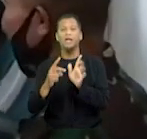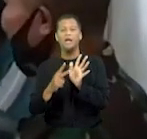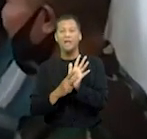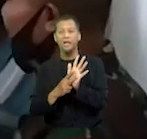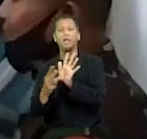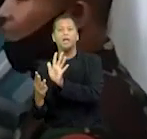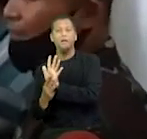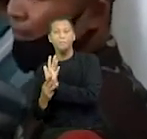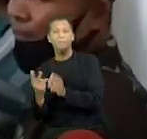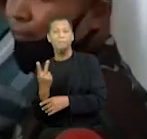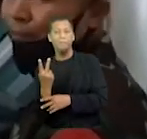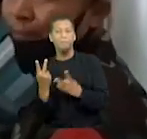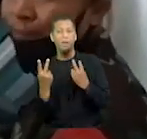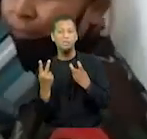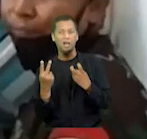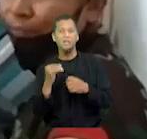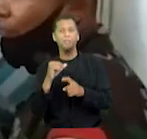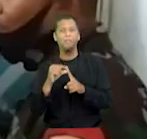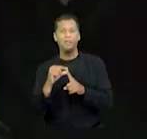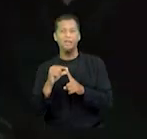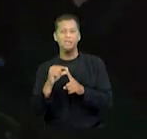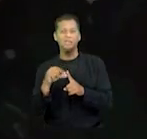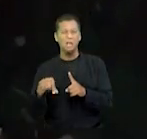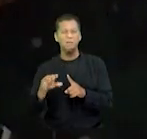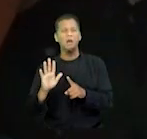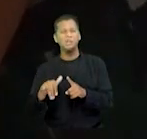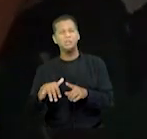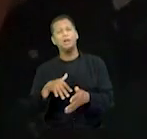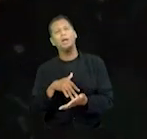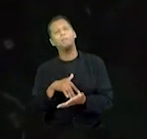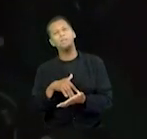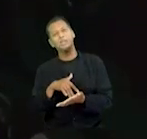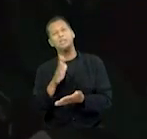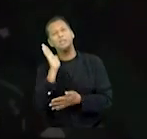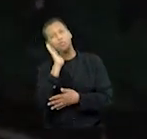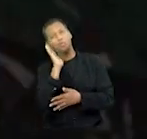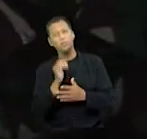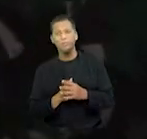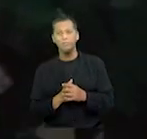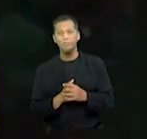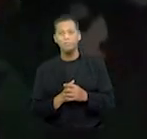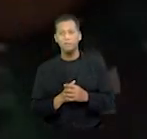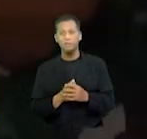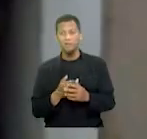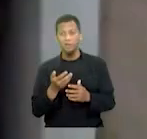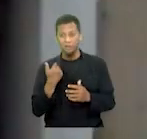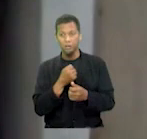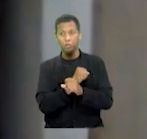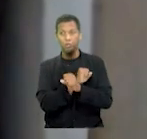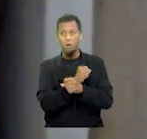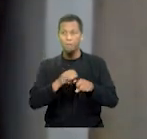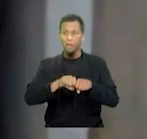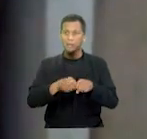YPMP hingga kini masih terparing di rumahnya. Usai menjalani operasi tulang paha kanan yang patah akibat penganiayaan,